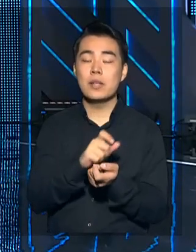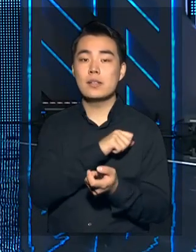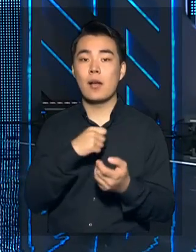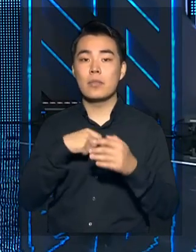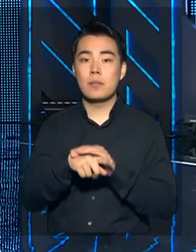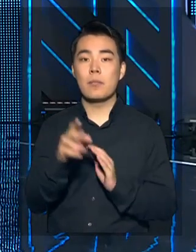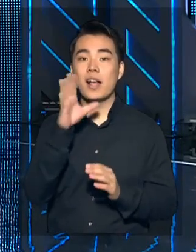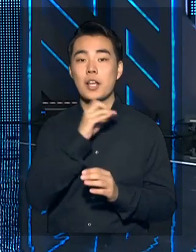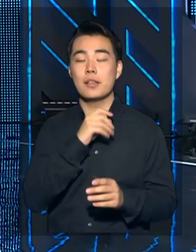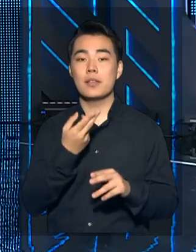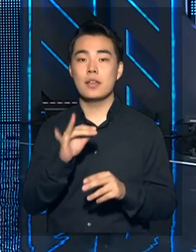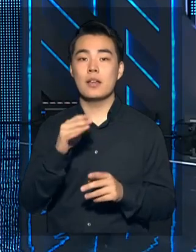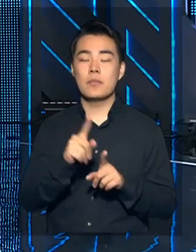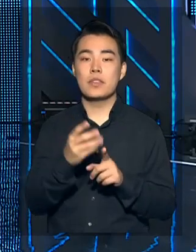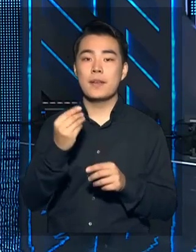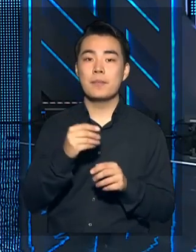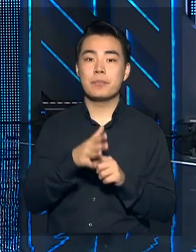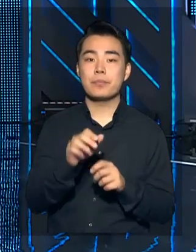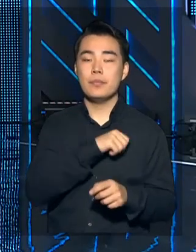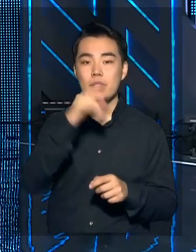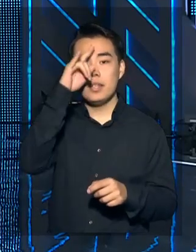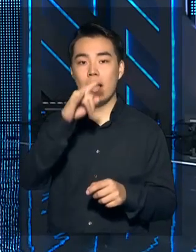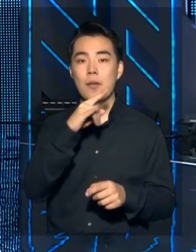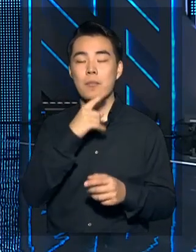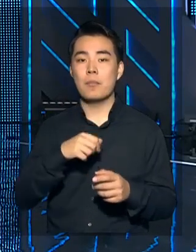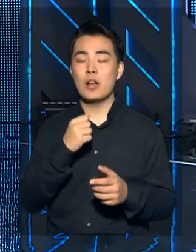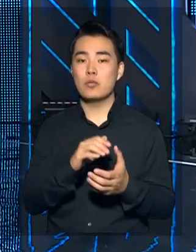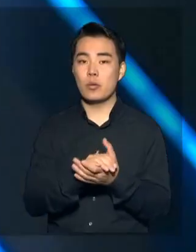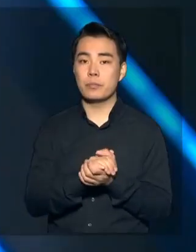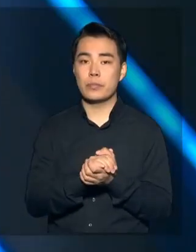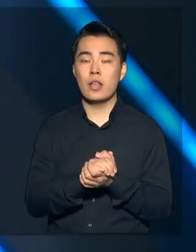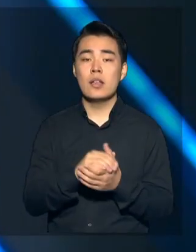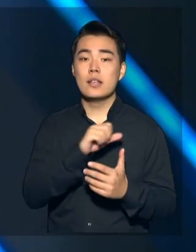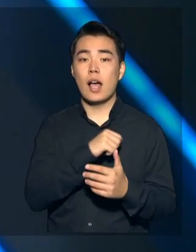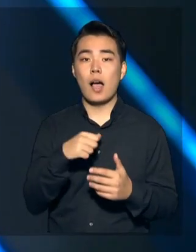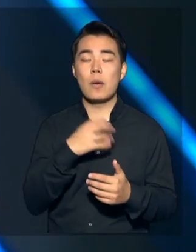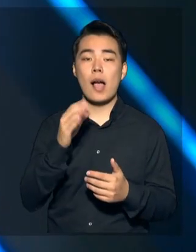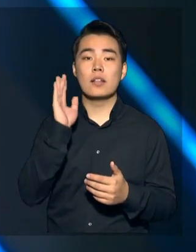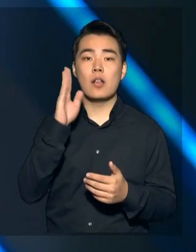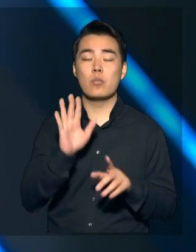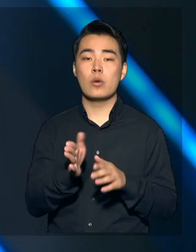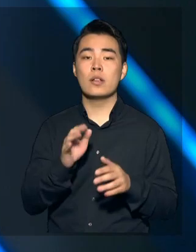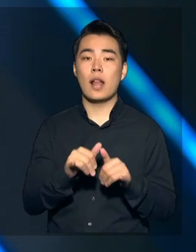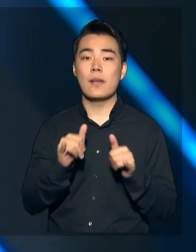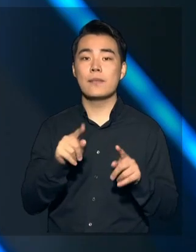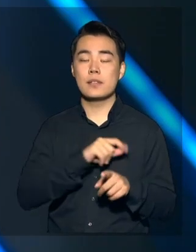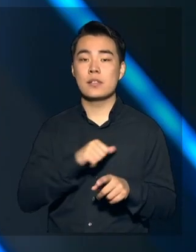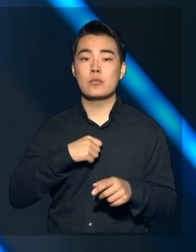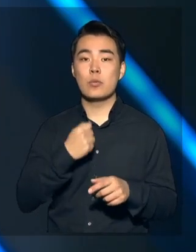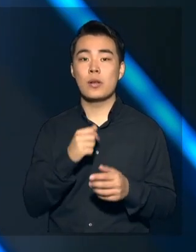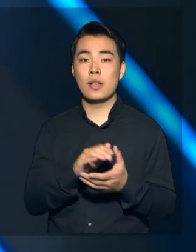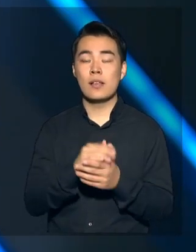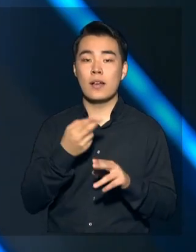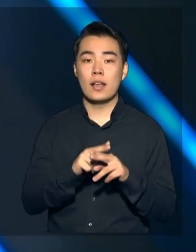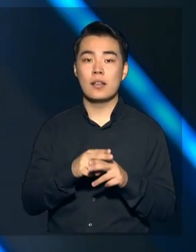финансовым мошенничеством и отмыванием денег с казахстанскими партнерами как дальше будет развиваться сотрудничество в